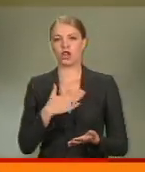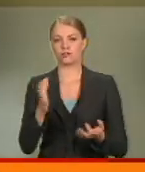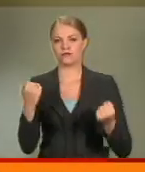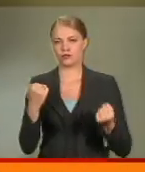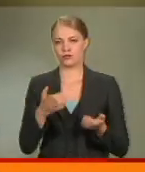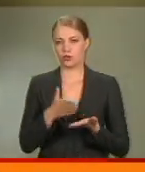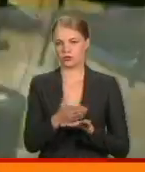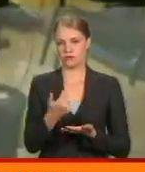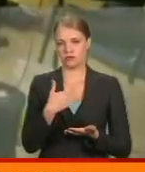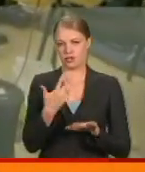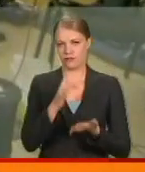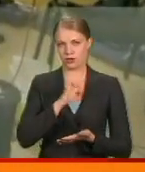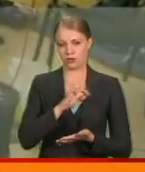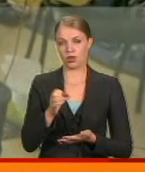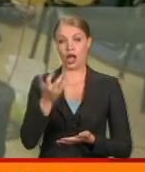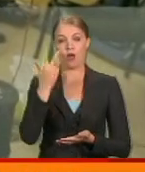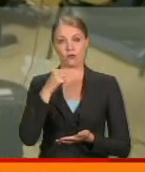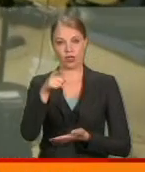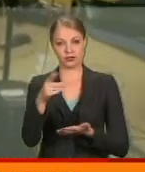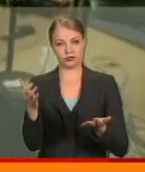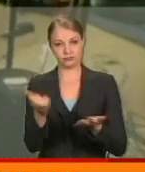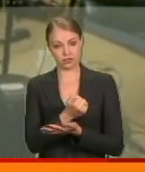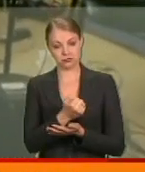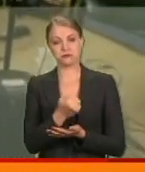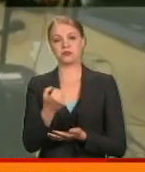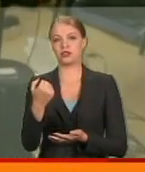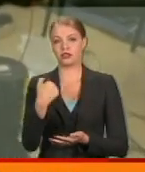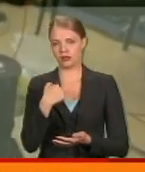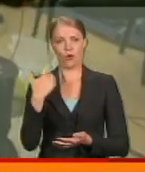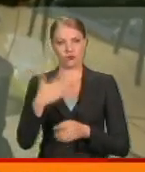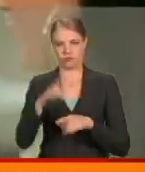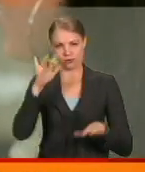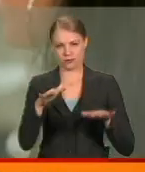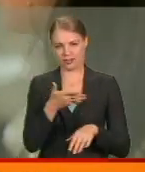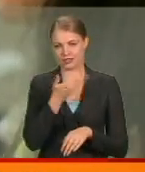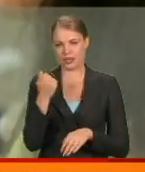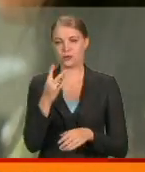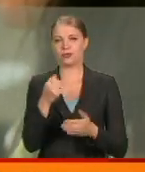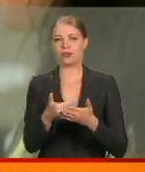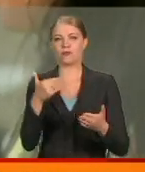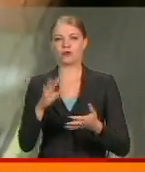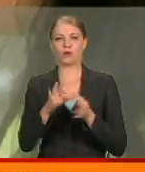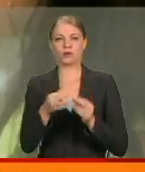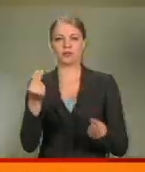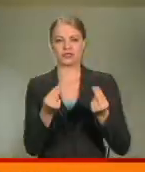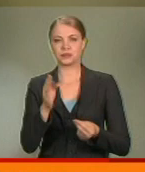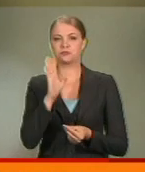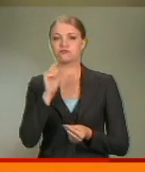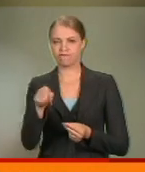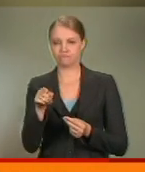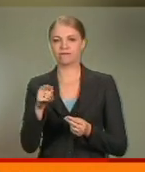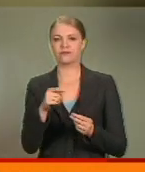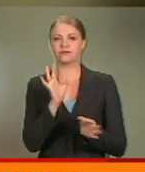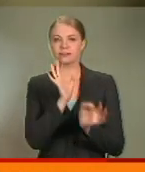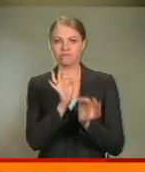там мне не достанется. А вот когда ты выиграла, вот честно, у меня не было никаких сомнений. Напередодні Олімпійських ігор Джамала